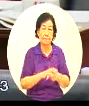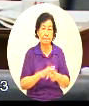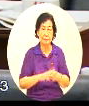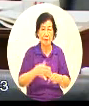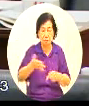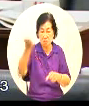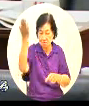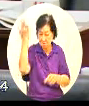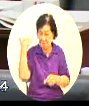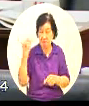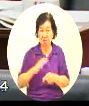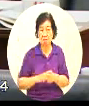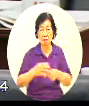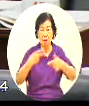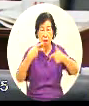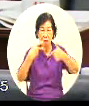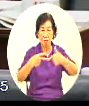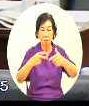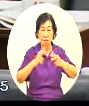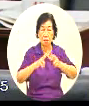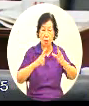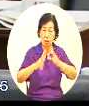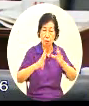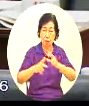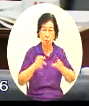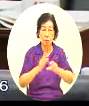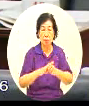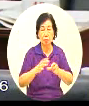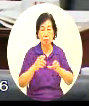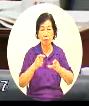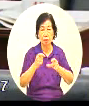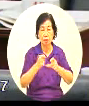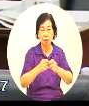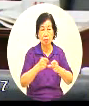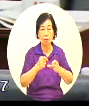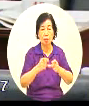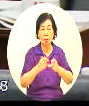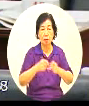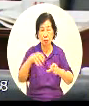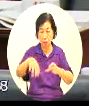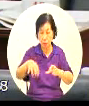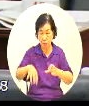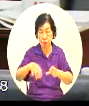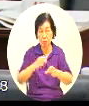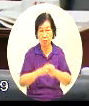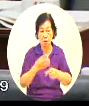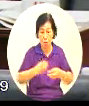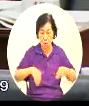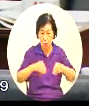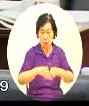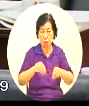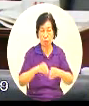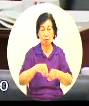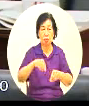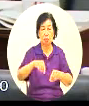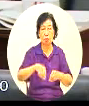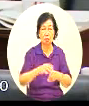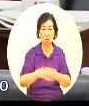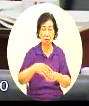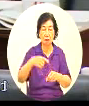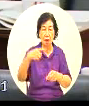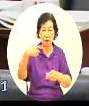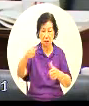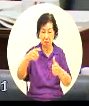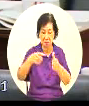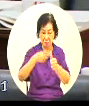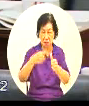所有若送一家伙，咱军中送23家，军的免料的，予中山大学